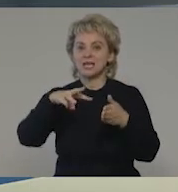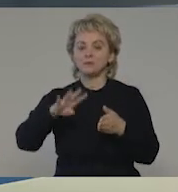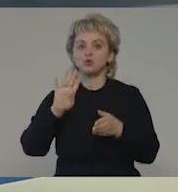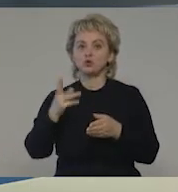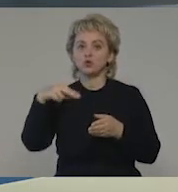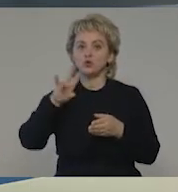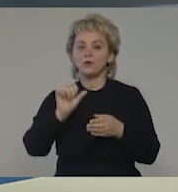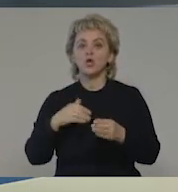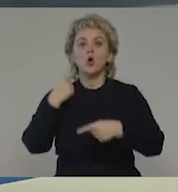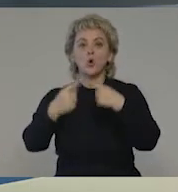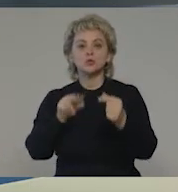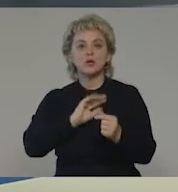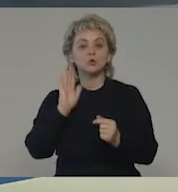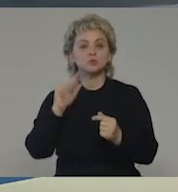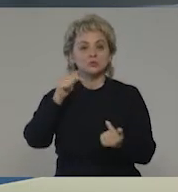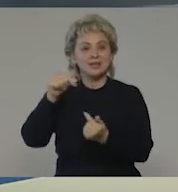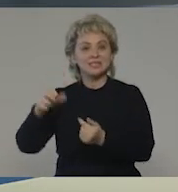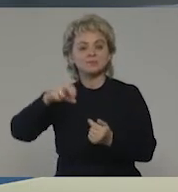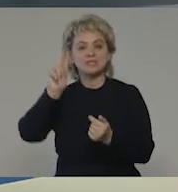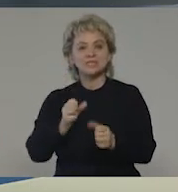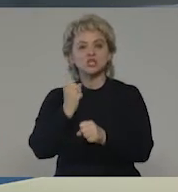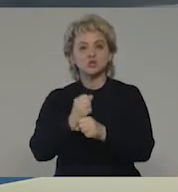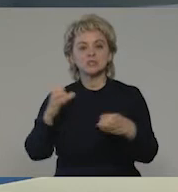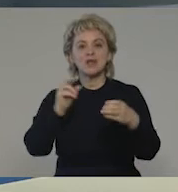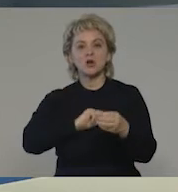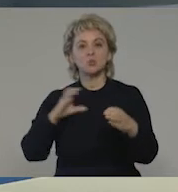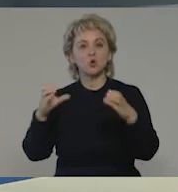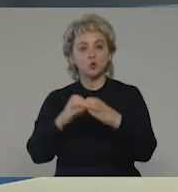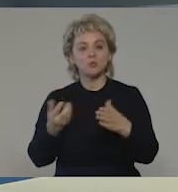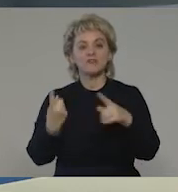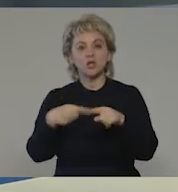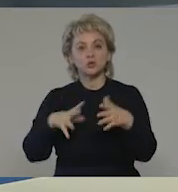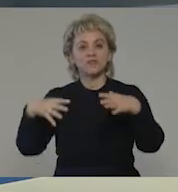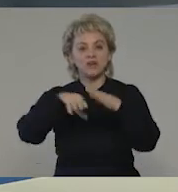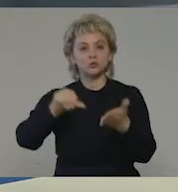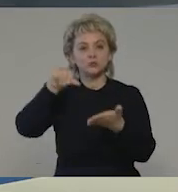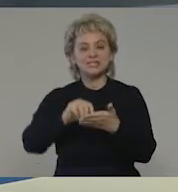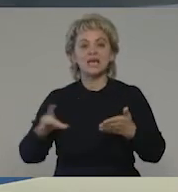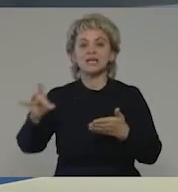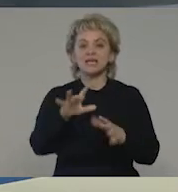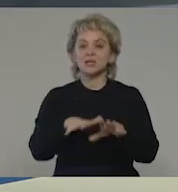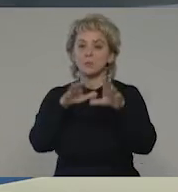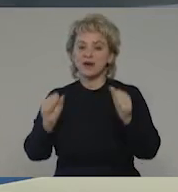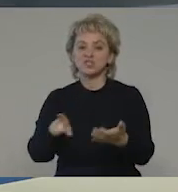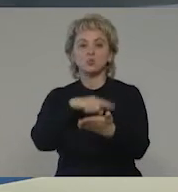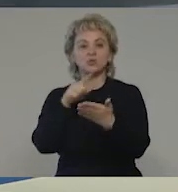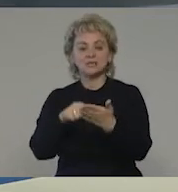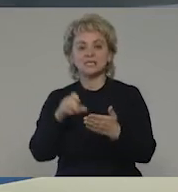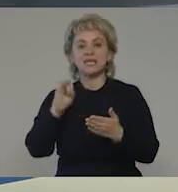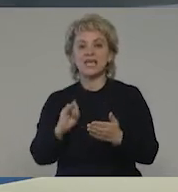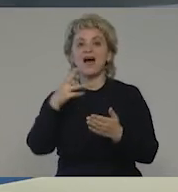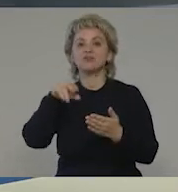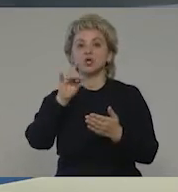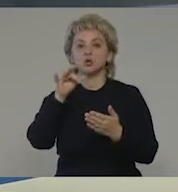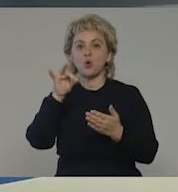трассе М4 Дон. Ход работ будет координировать специально созданная рабочая группа, в которую войдут представители регионального правительства, муниципалитетов